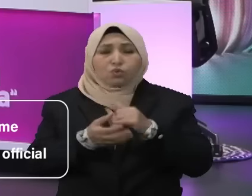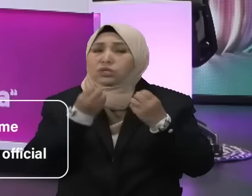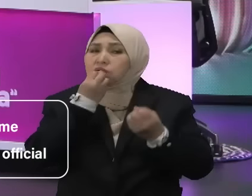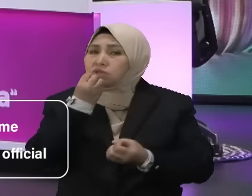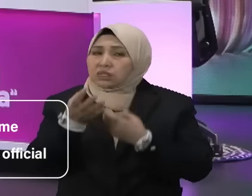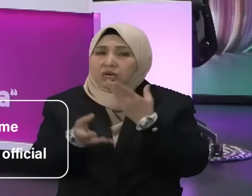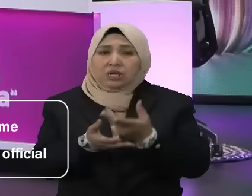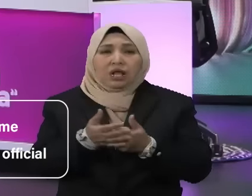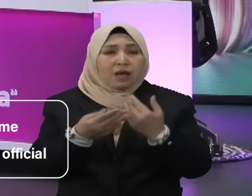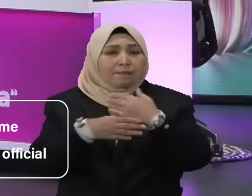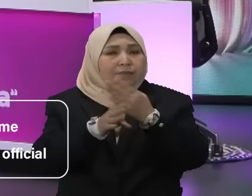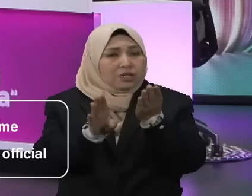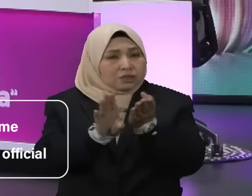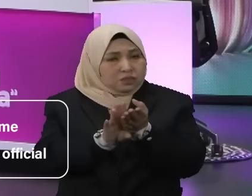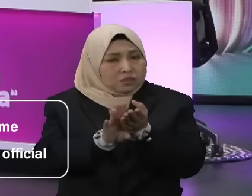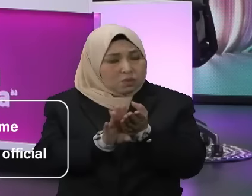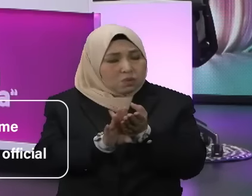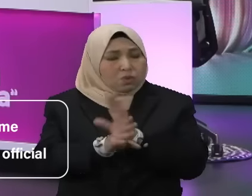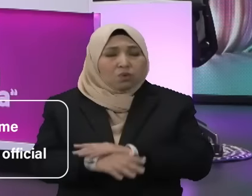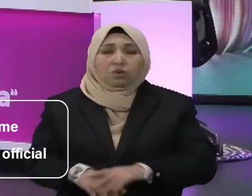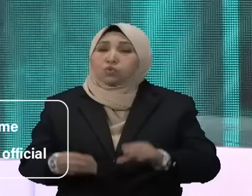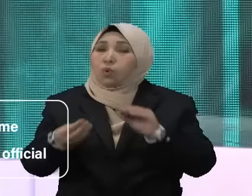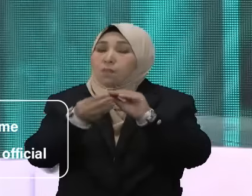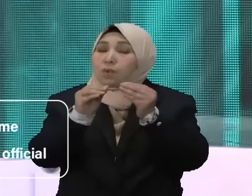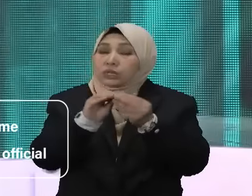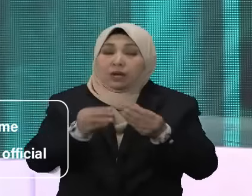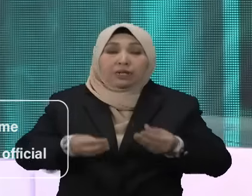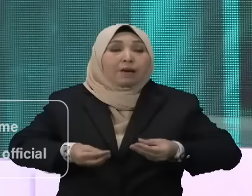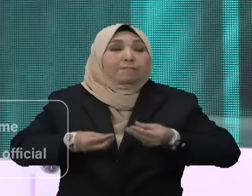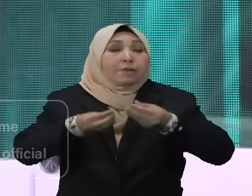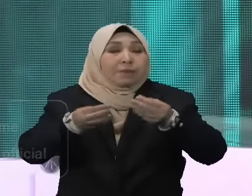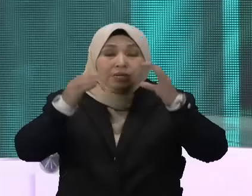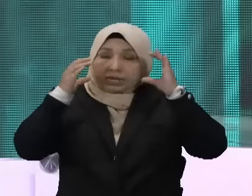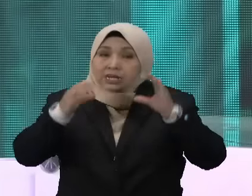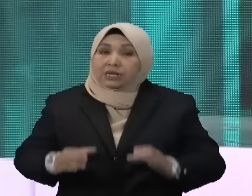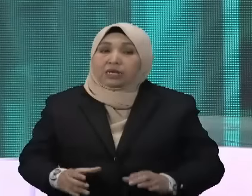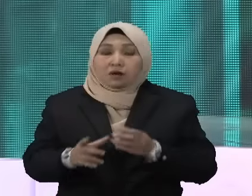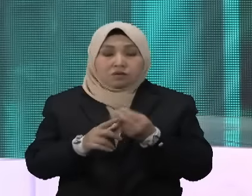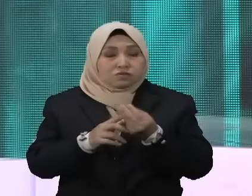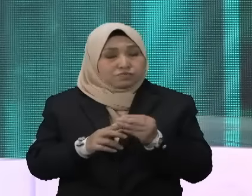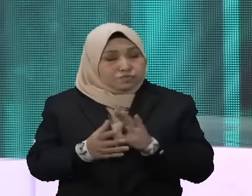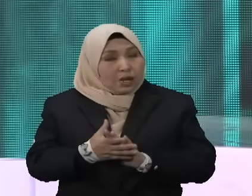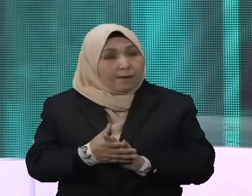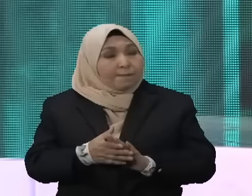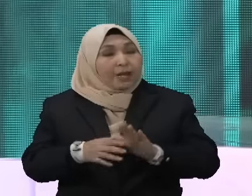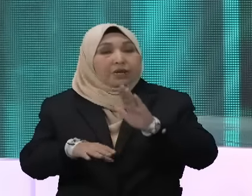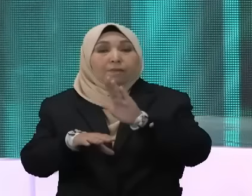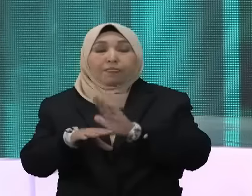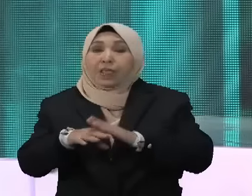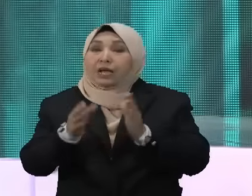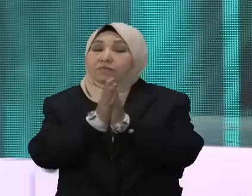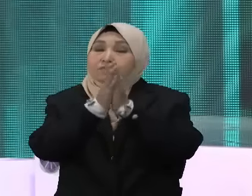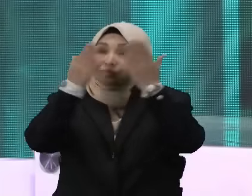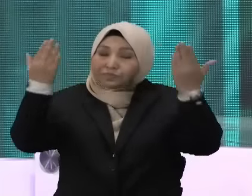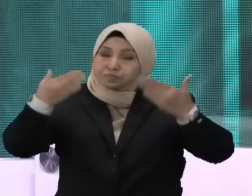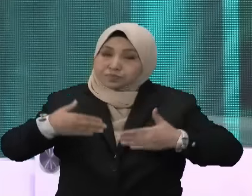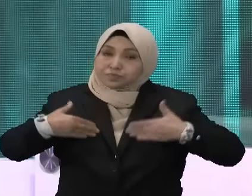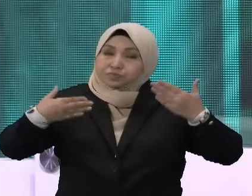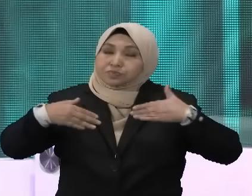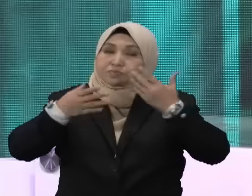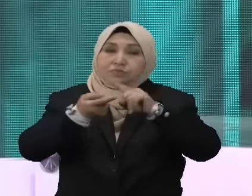dinyatakan dalam bentuk nombor tadi itu. Ya, nak memberi keyakinan ataupun bushra, kabar gembira kepada para